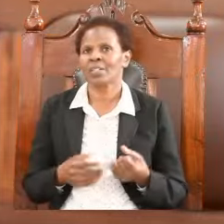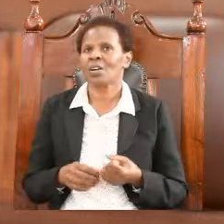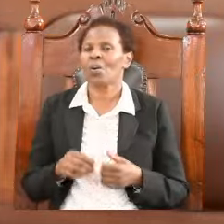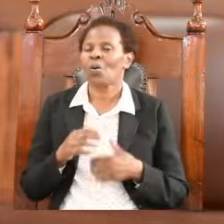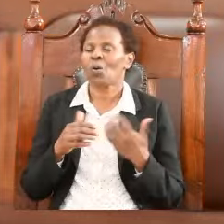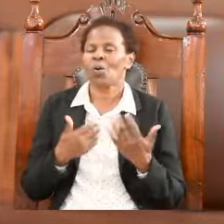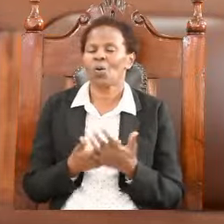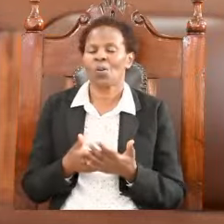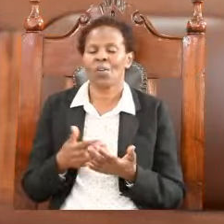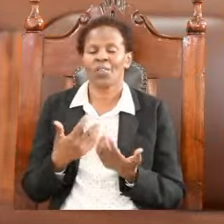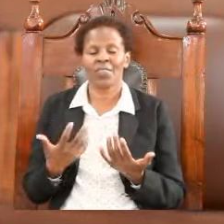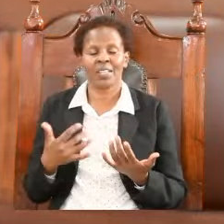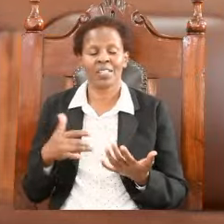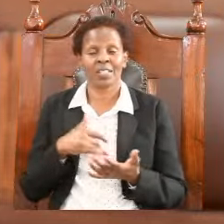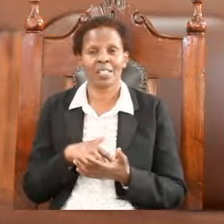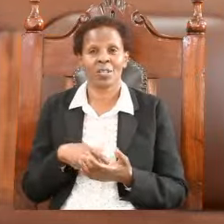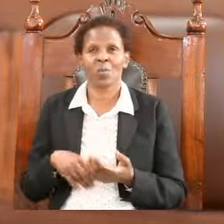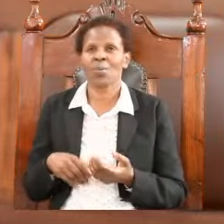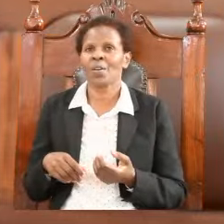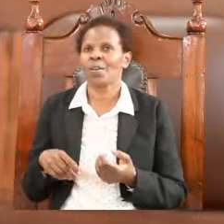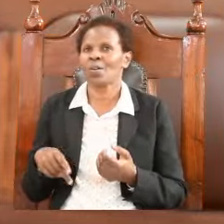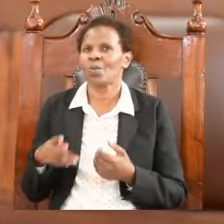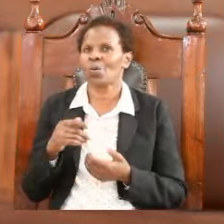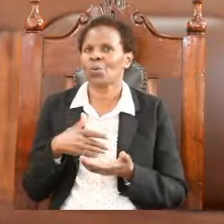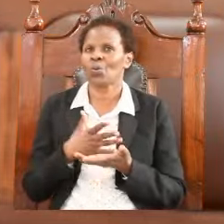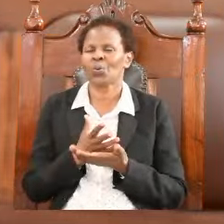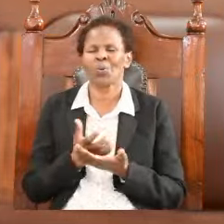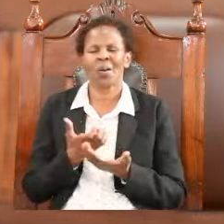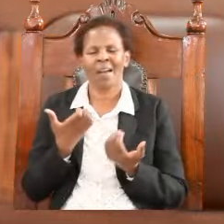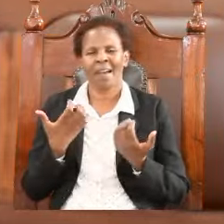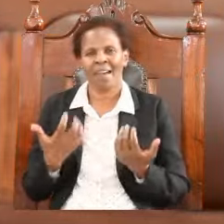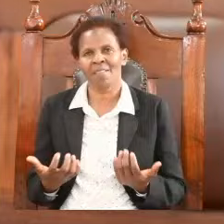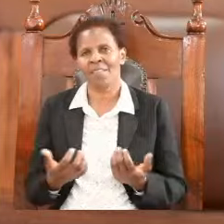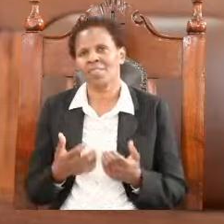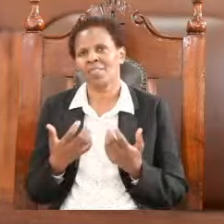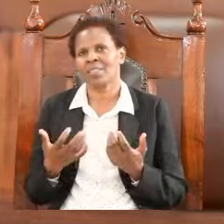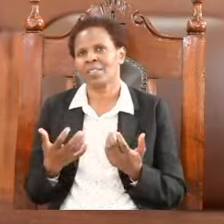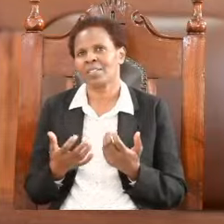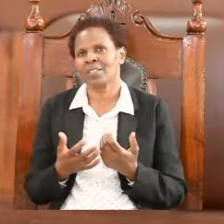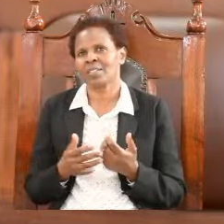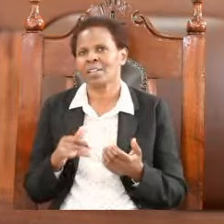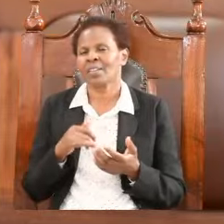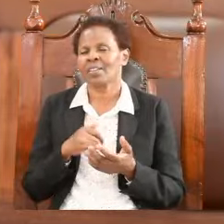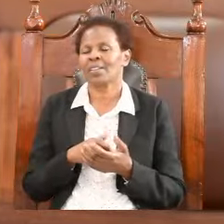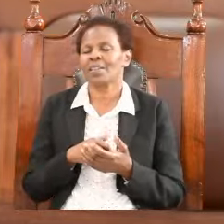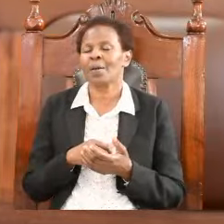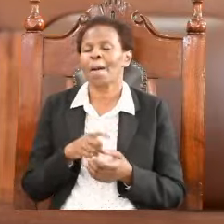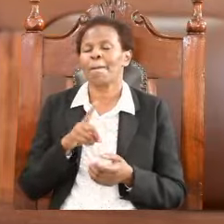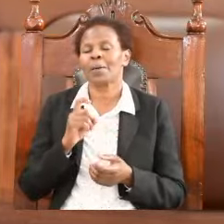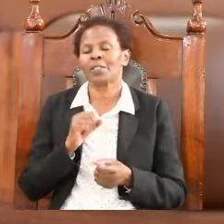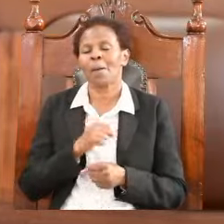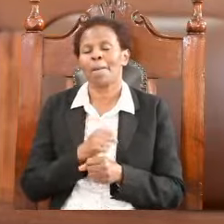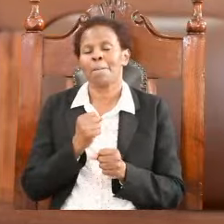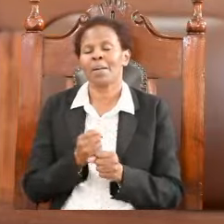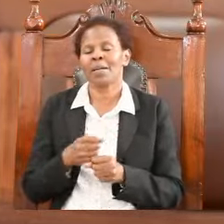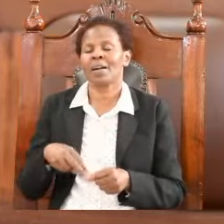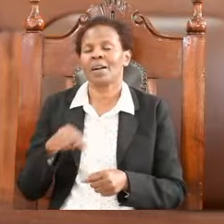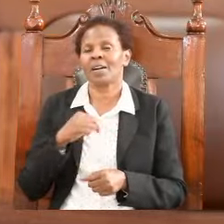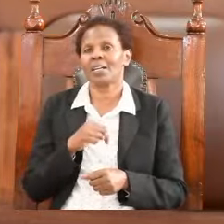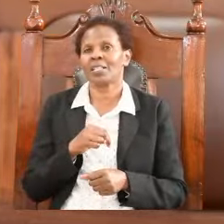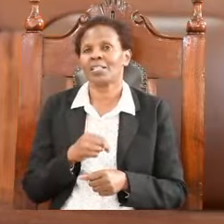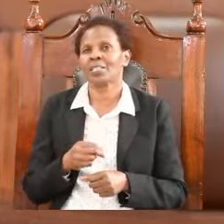maria idwe togera gira, mamu wa makoragwa marimari tomono, magere iruwa netugo todo deka.